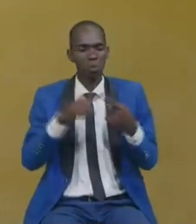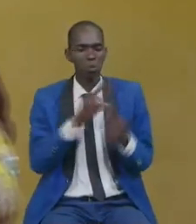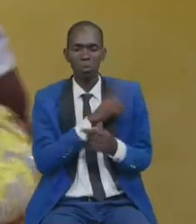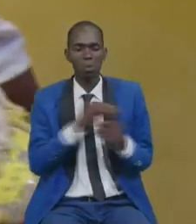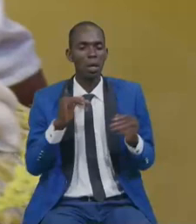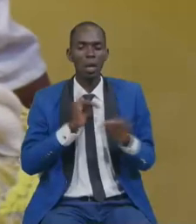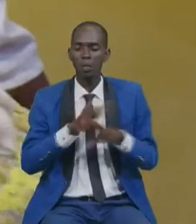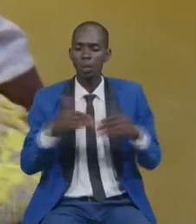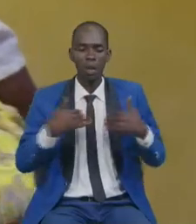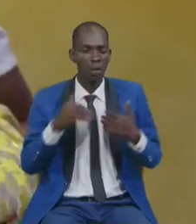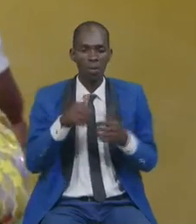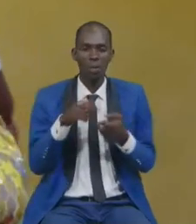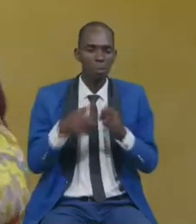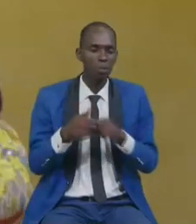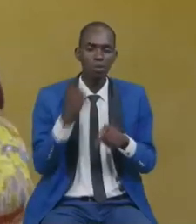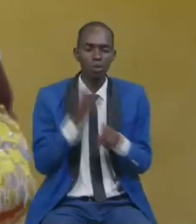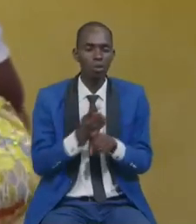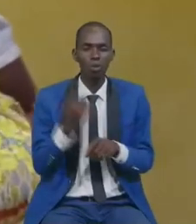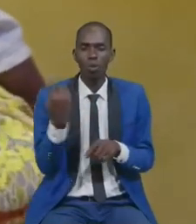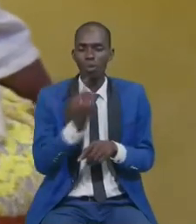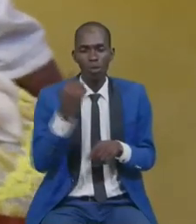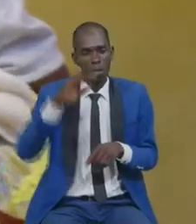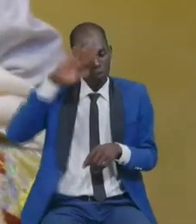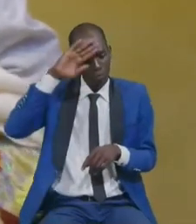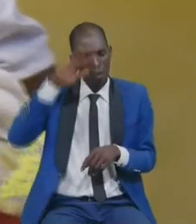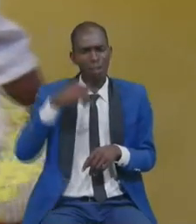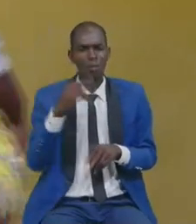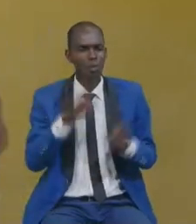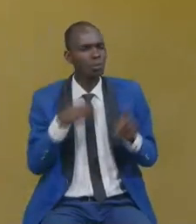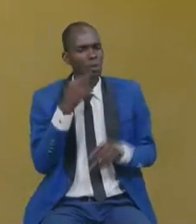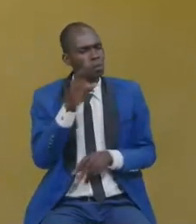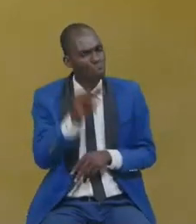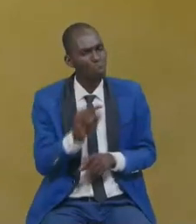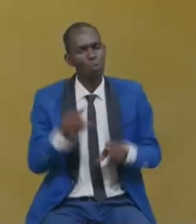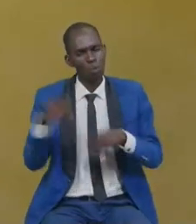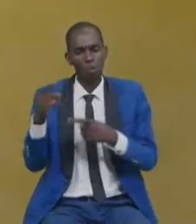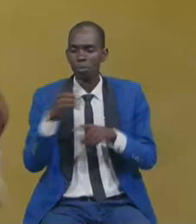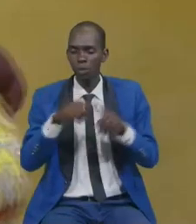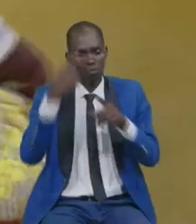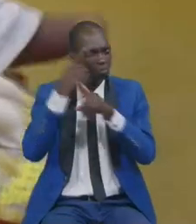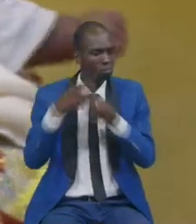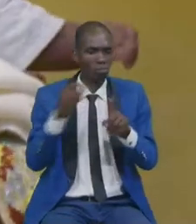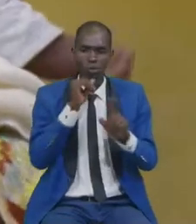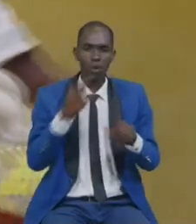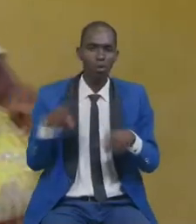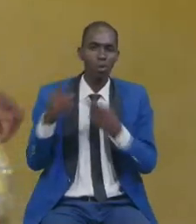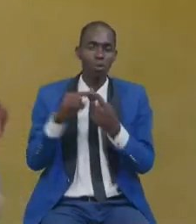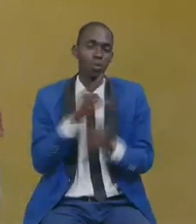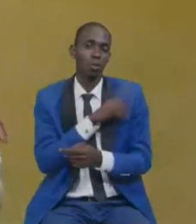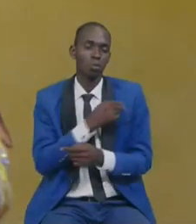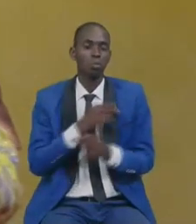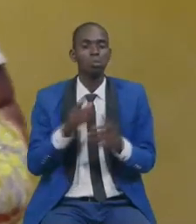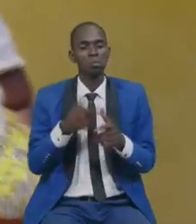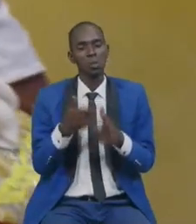le palu et la fièvre. Ils ont dit non, d'aller, j'ai dit je n'irai pas. Ils ont dit d'accord,